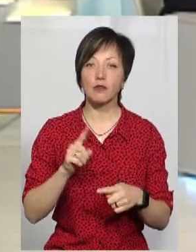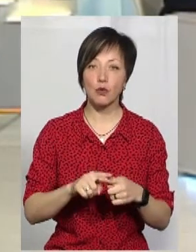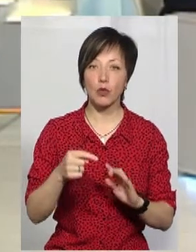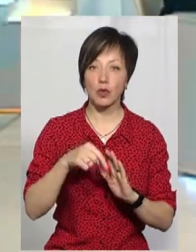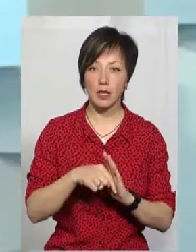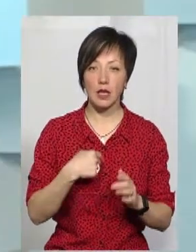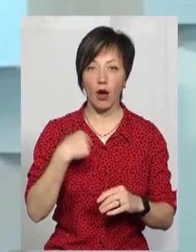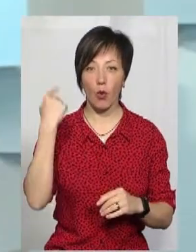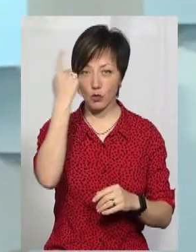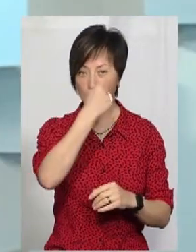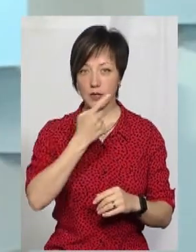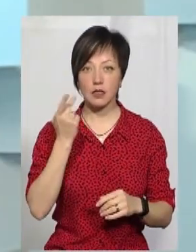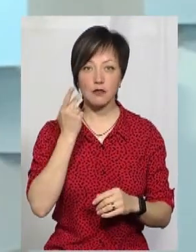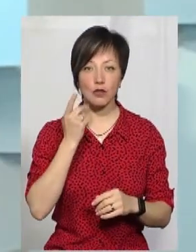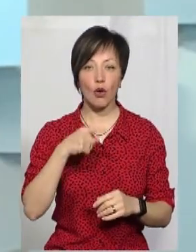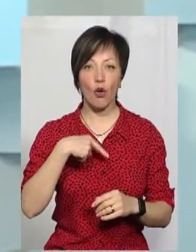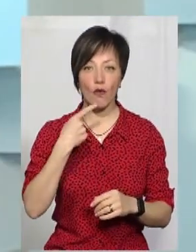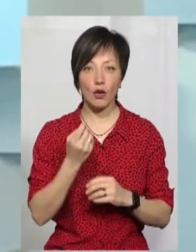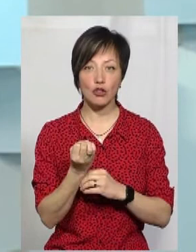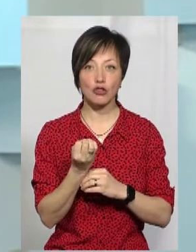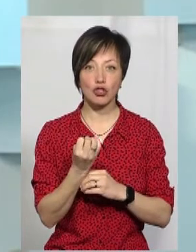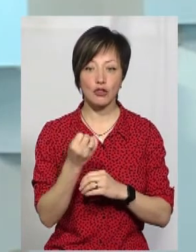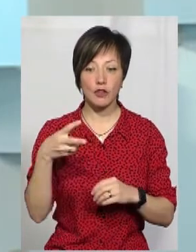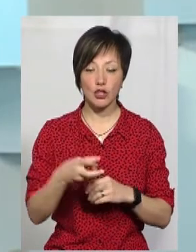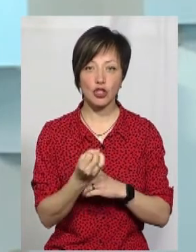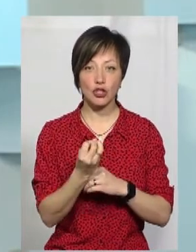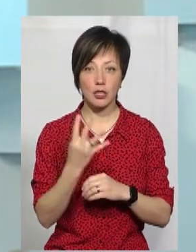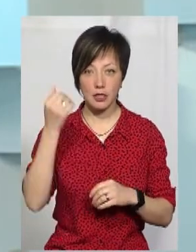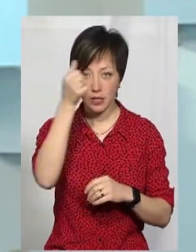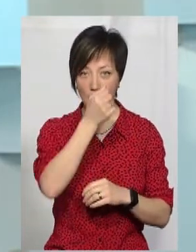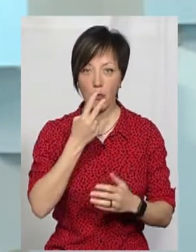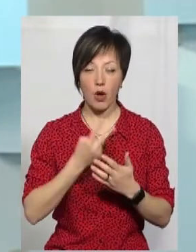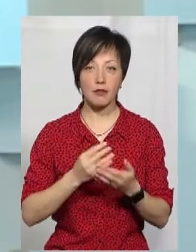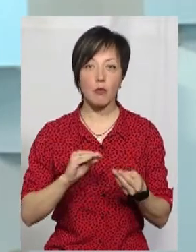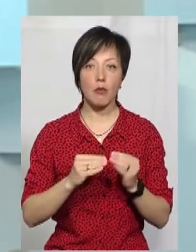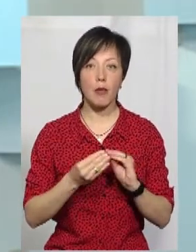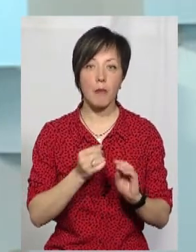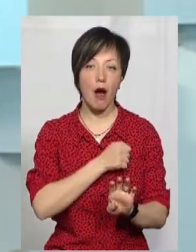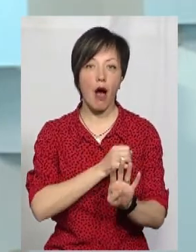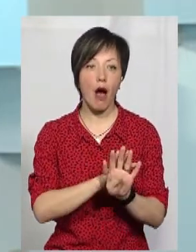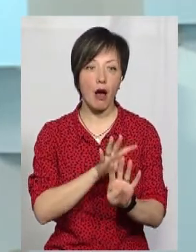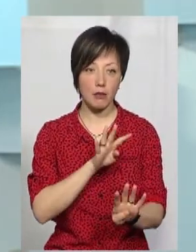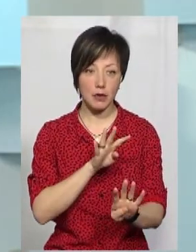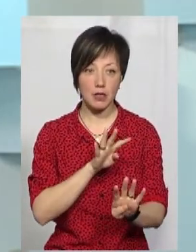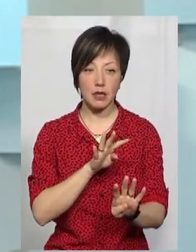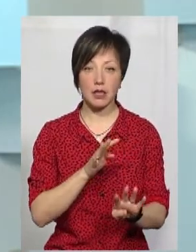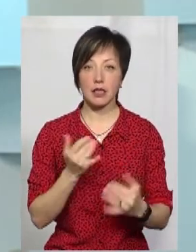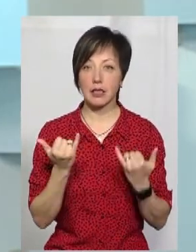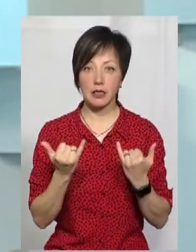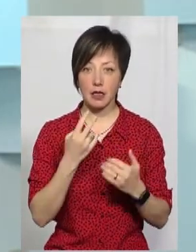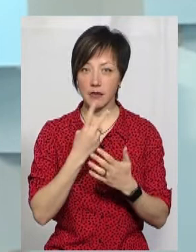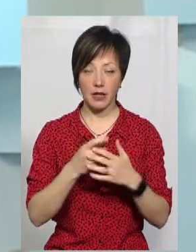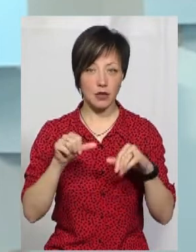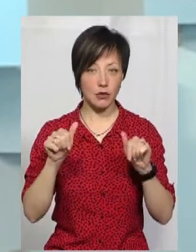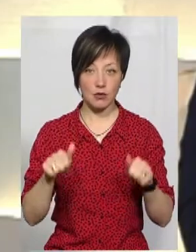контексті, знаєте, я особисто завжди говорив про те, що 14-й рік показав проблематику армії, і армія сьогодні зовсім не такий має вигляд, як це було